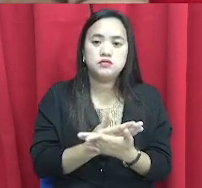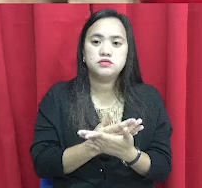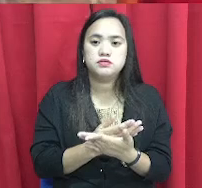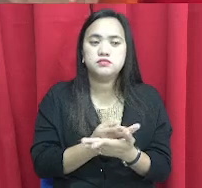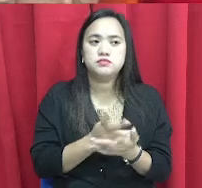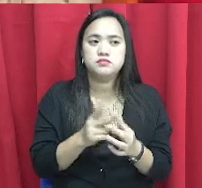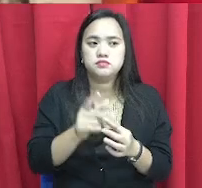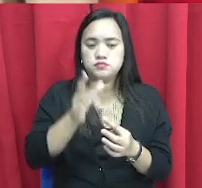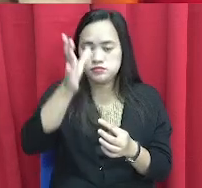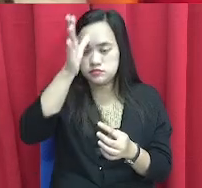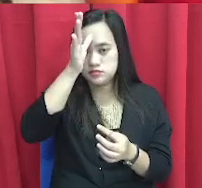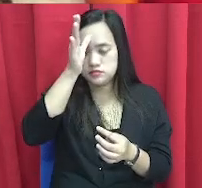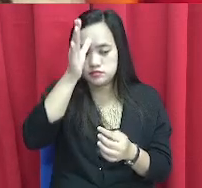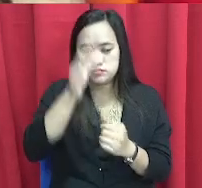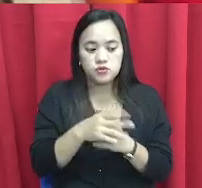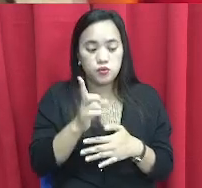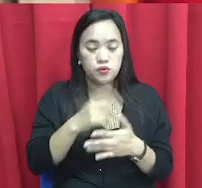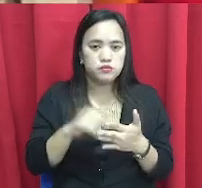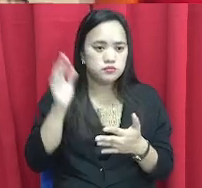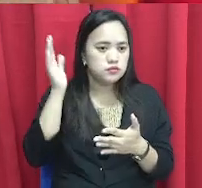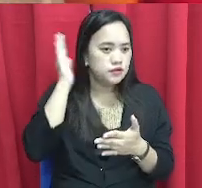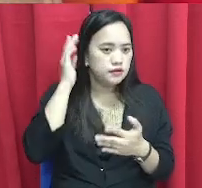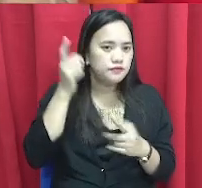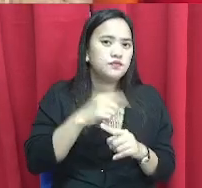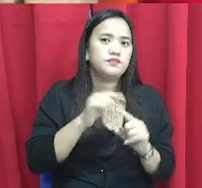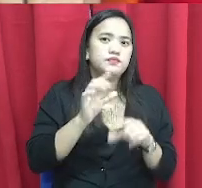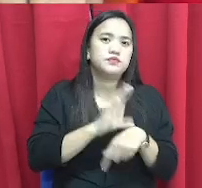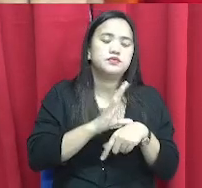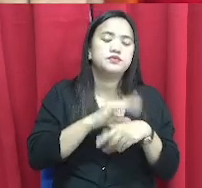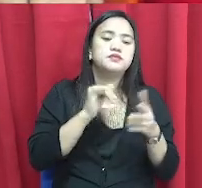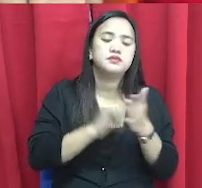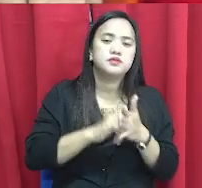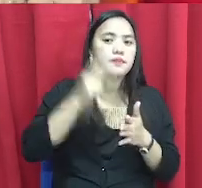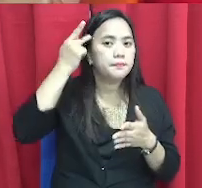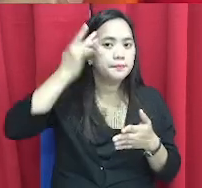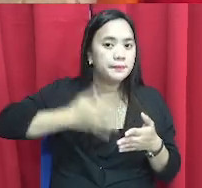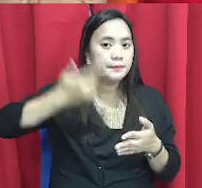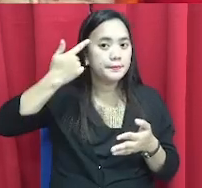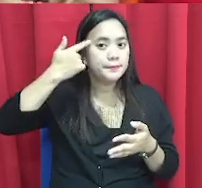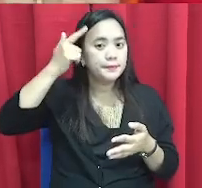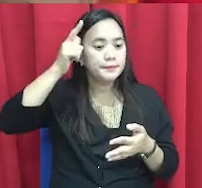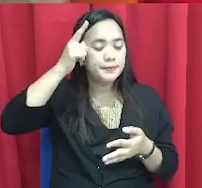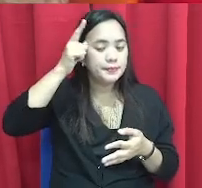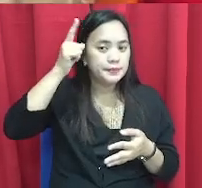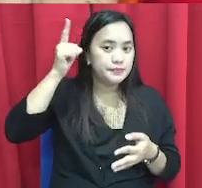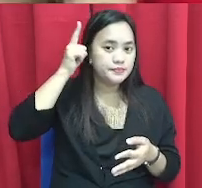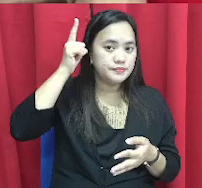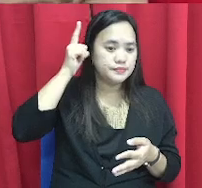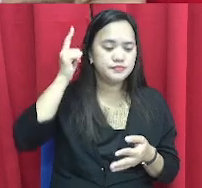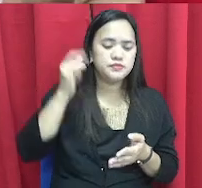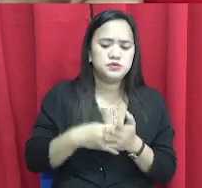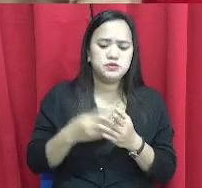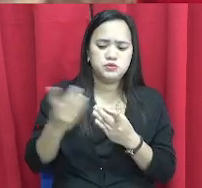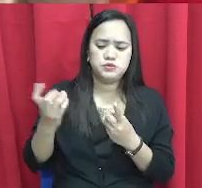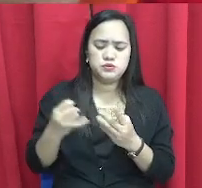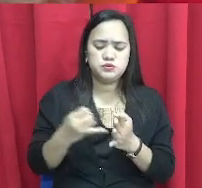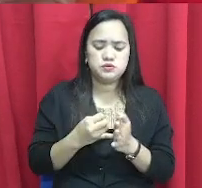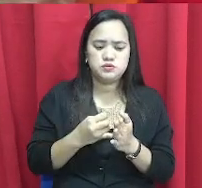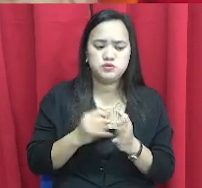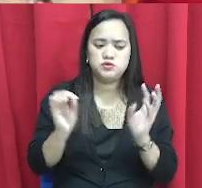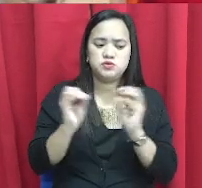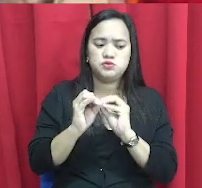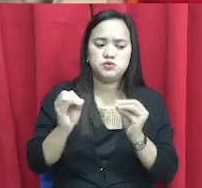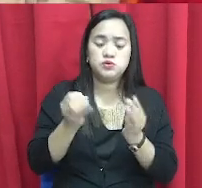sasabi ni O ayan Anong narinig niyo sa simbahan ' ba itong sabi ni Pastor O tama ' ba sabi gawin niyo na yan no Hindi po hindi mo